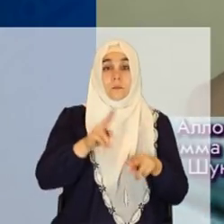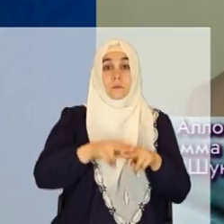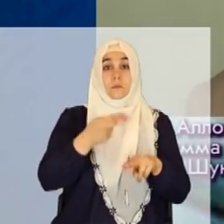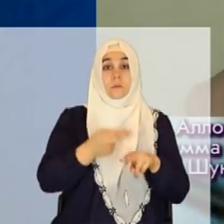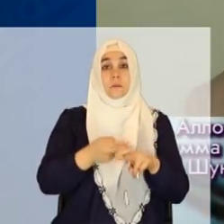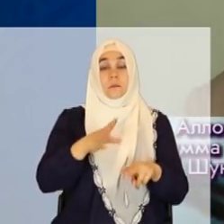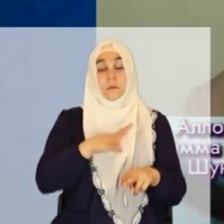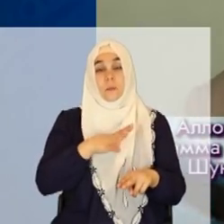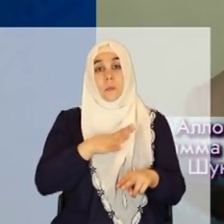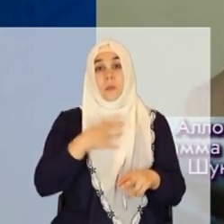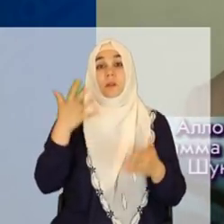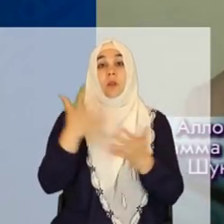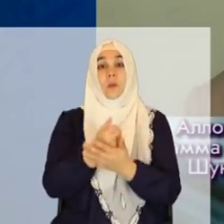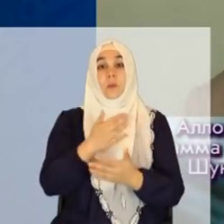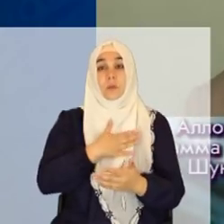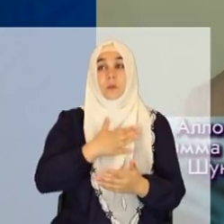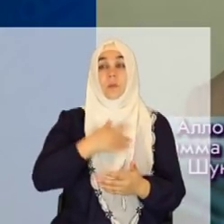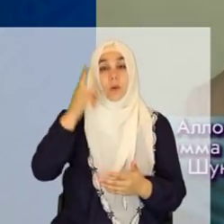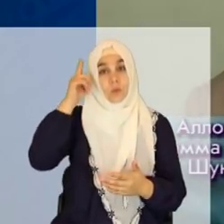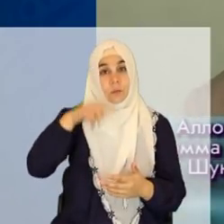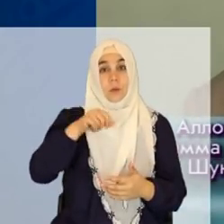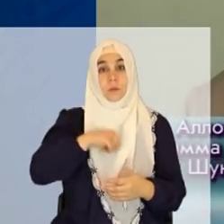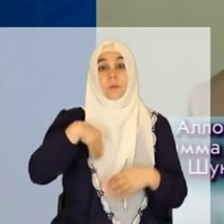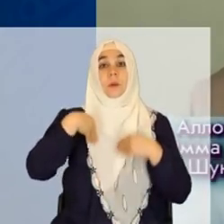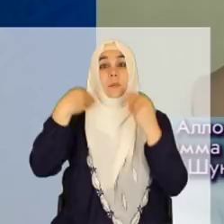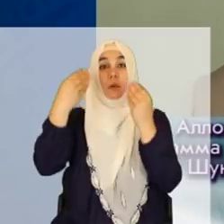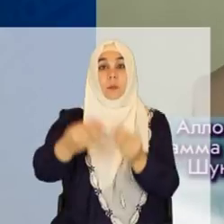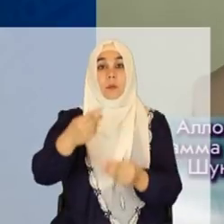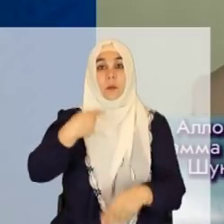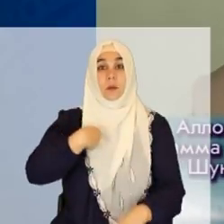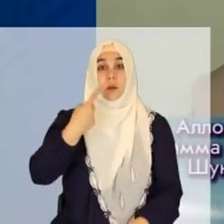uchun uni savobini men o'zim bilib beraman deydi Alloh taolo.